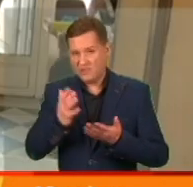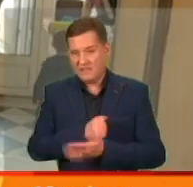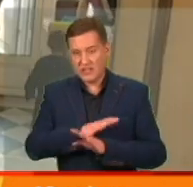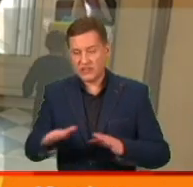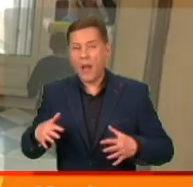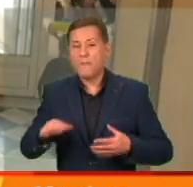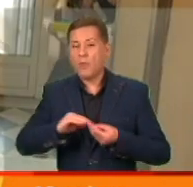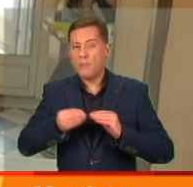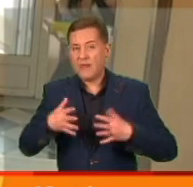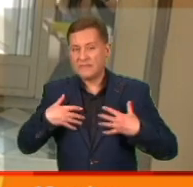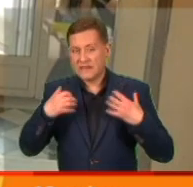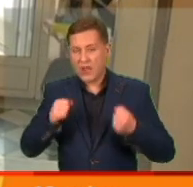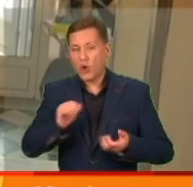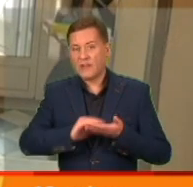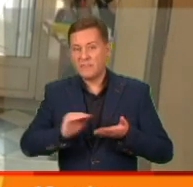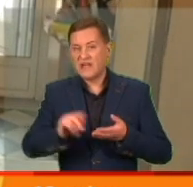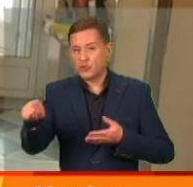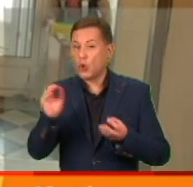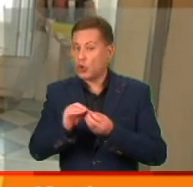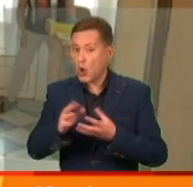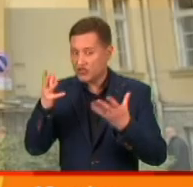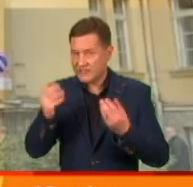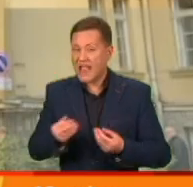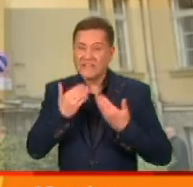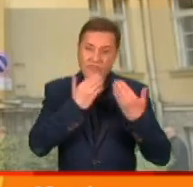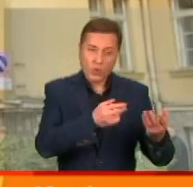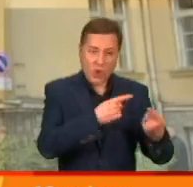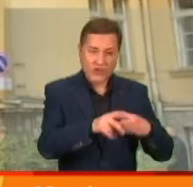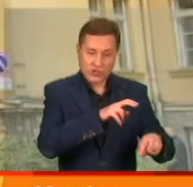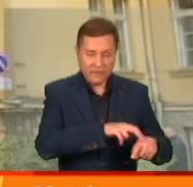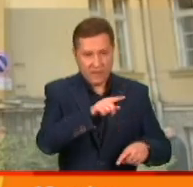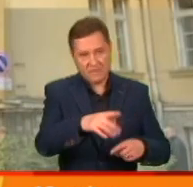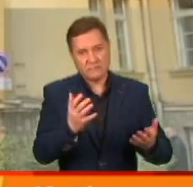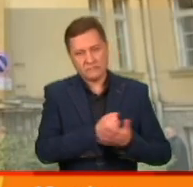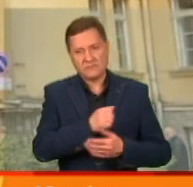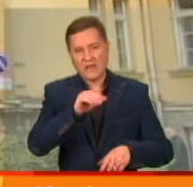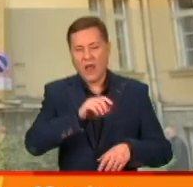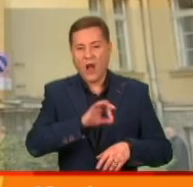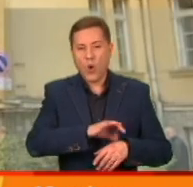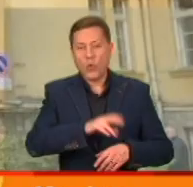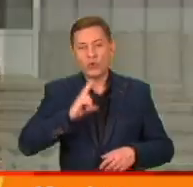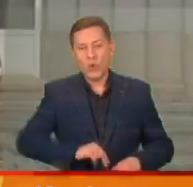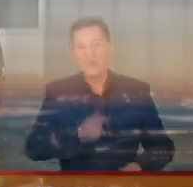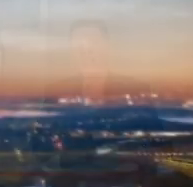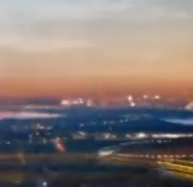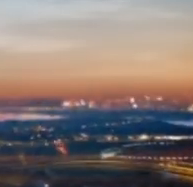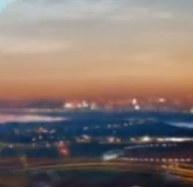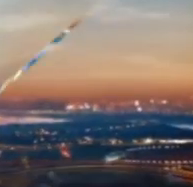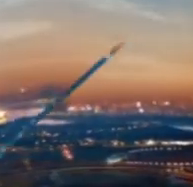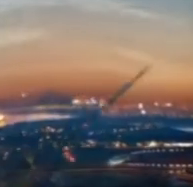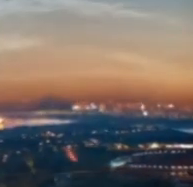зі здоров'ям, написала в соцмережі, що того ж дня звернулася до іншого фахівця, і він діагностував у їхньої доньки ангіну.